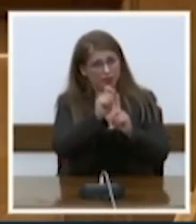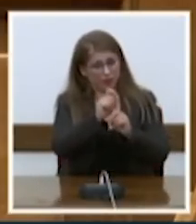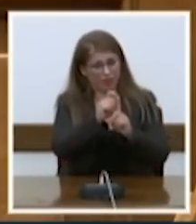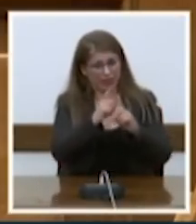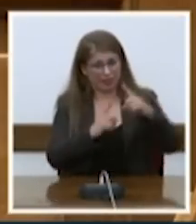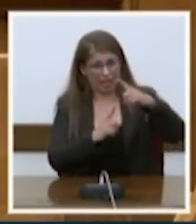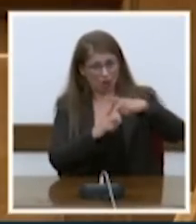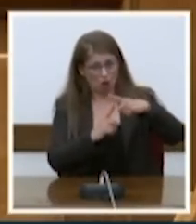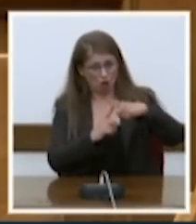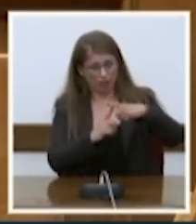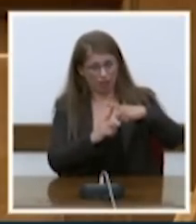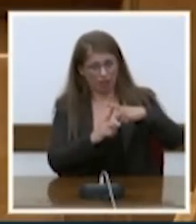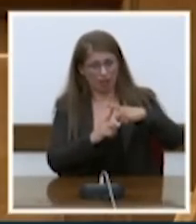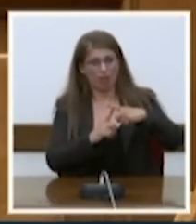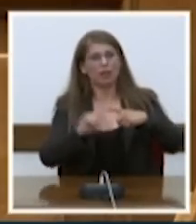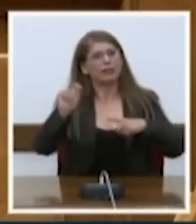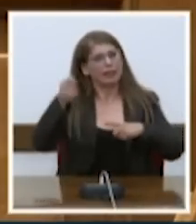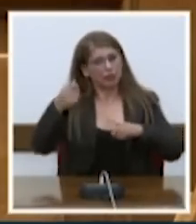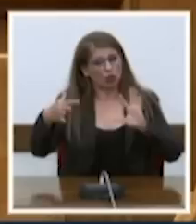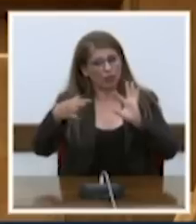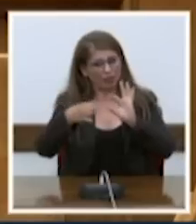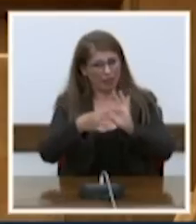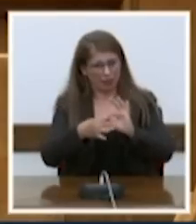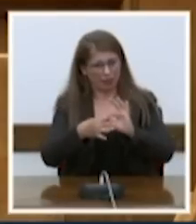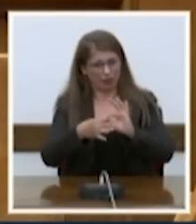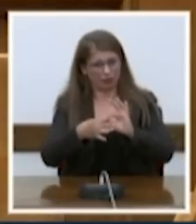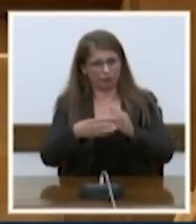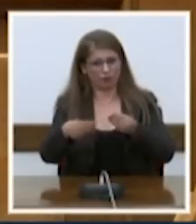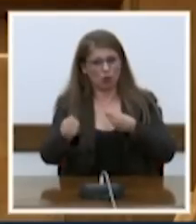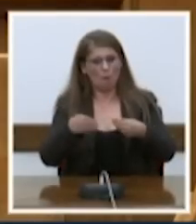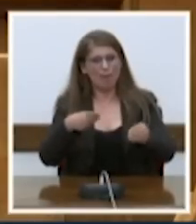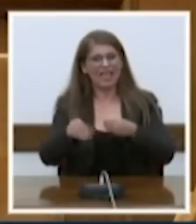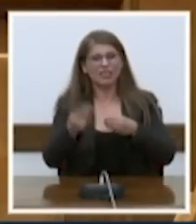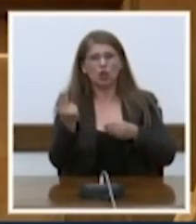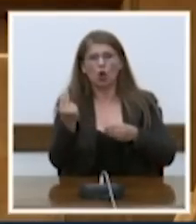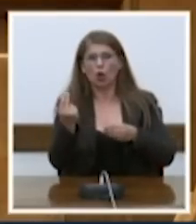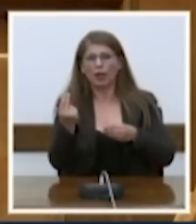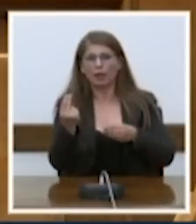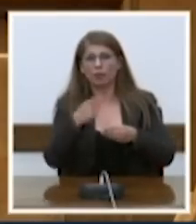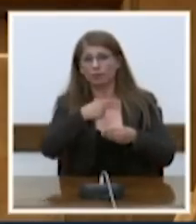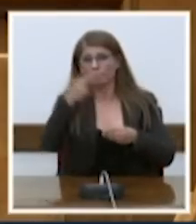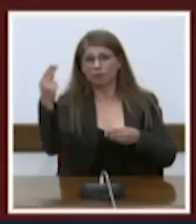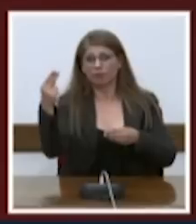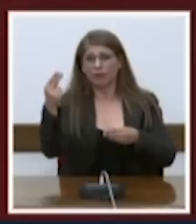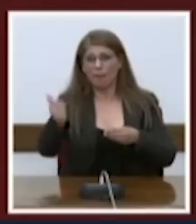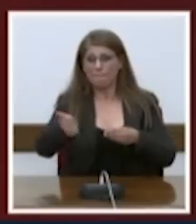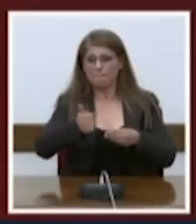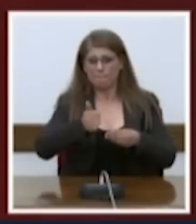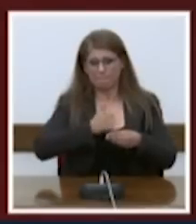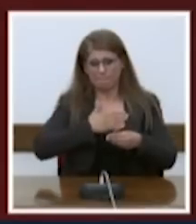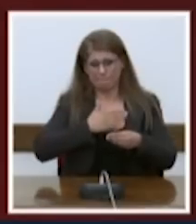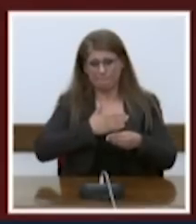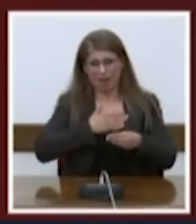τεχνολογία, την ηλεκτρονική διασύνδεση, το πλαστικό χρήμα και το περιβόητο My Data για να βάλετε